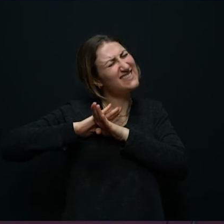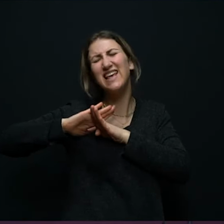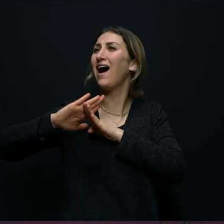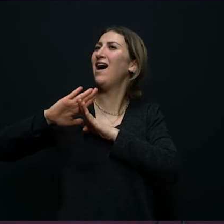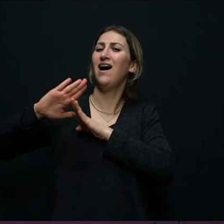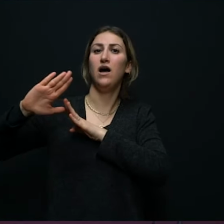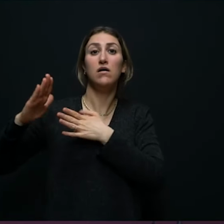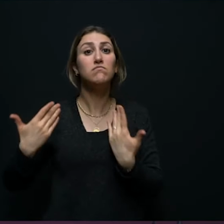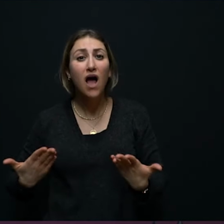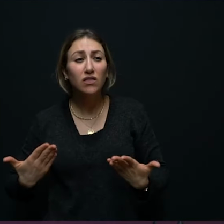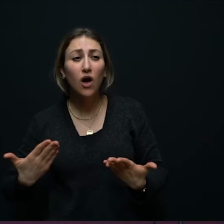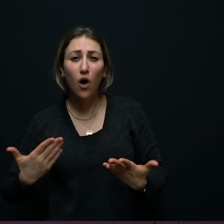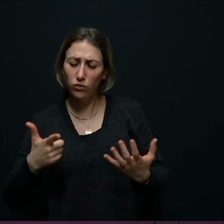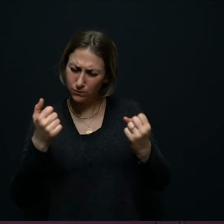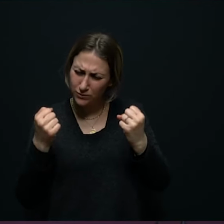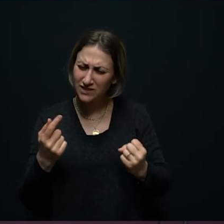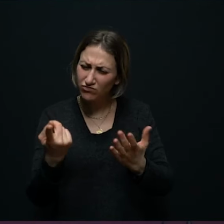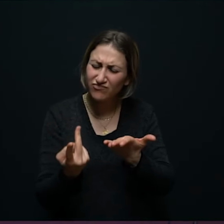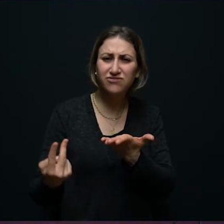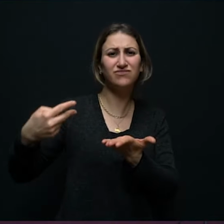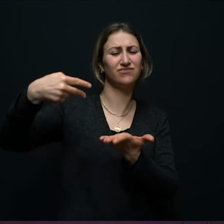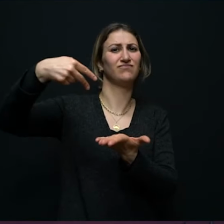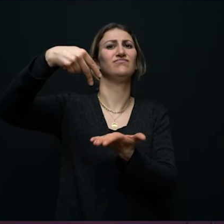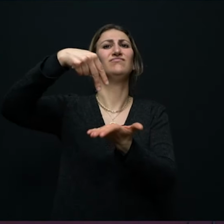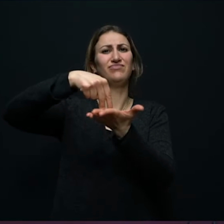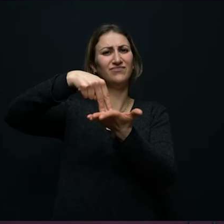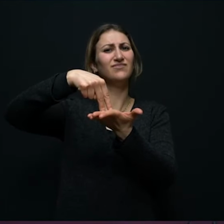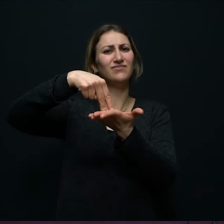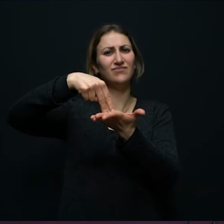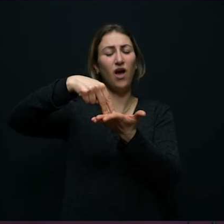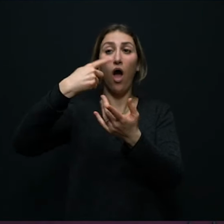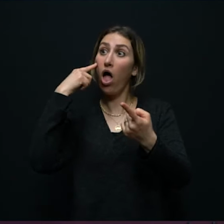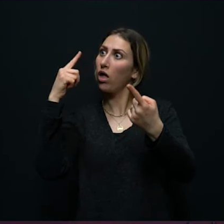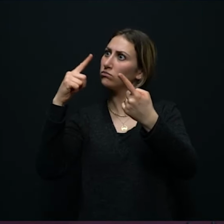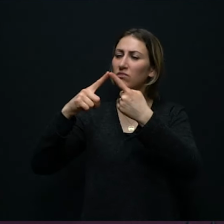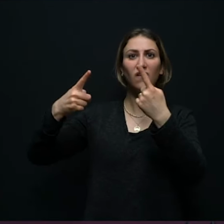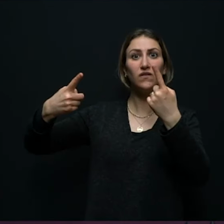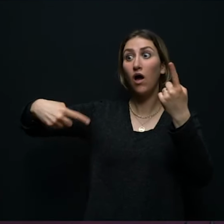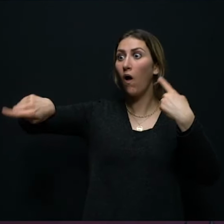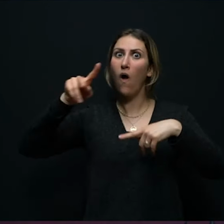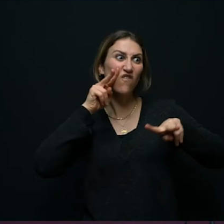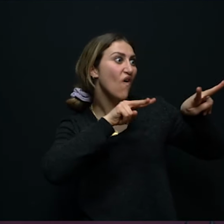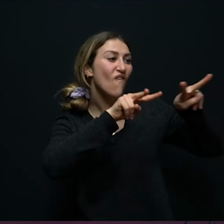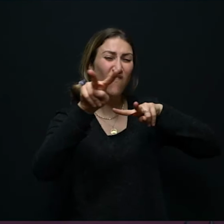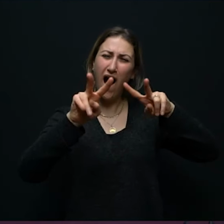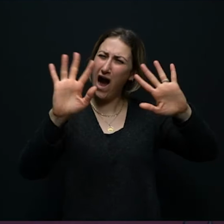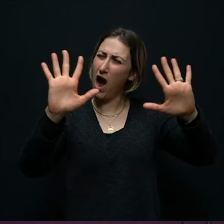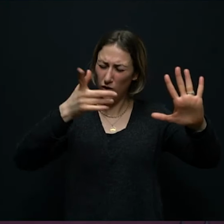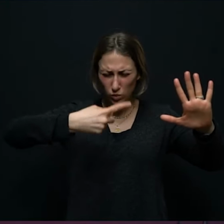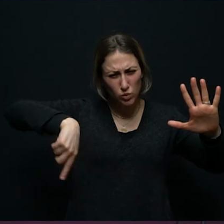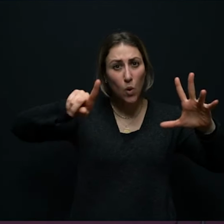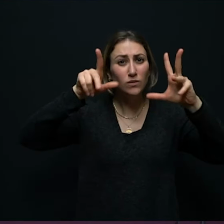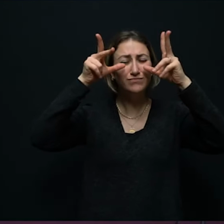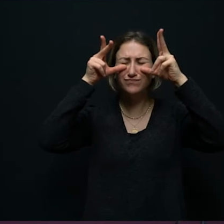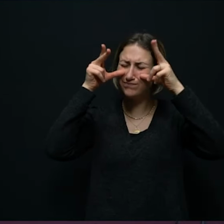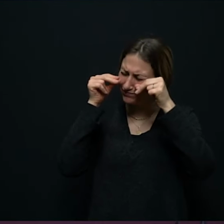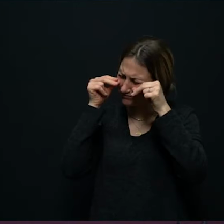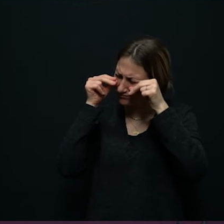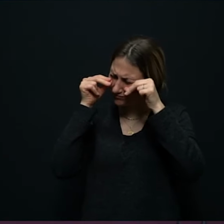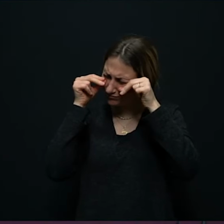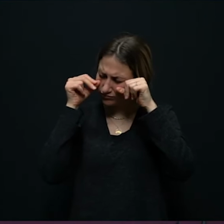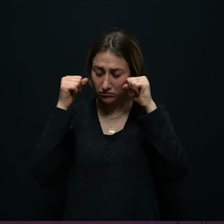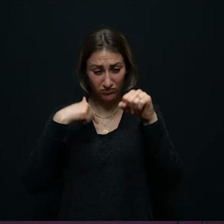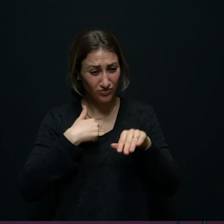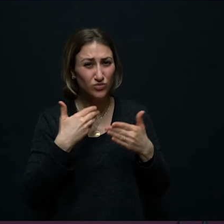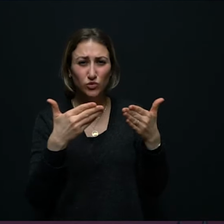pas pour que les autres le voient fermons nos yeux sans fiche de c'est toi c'est personnel est-ce que ce